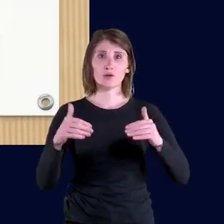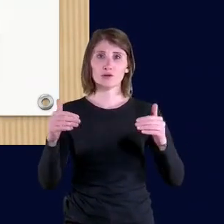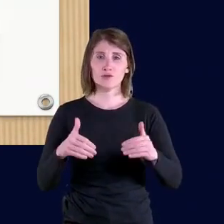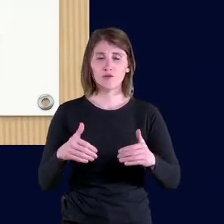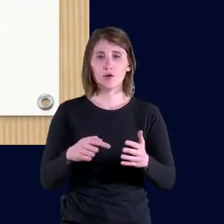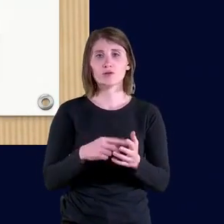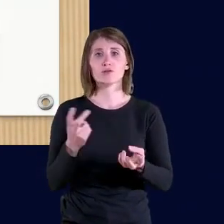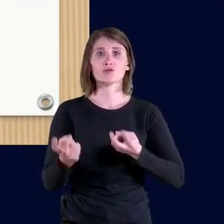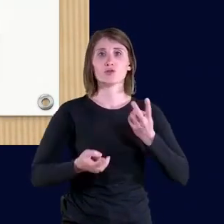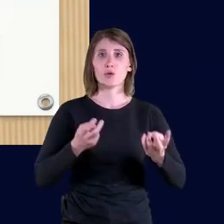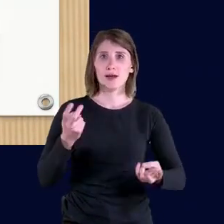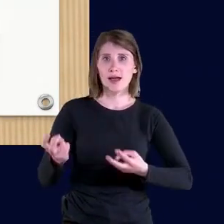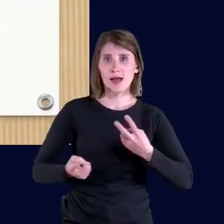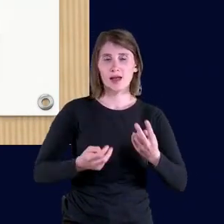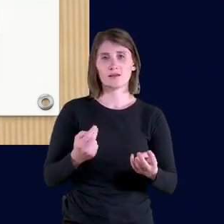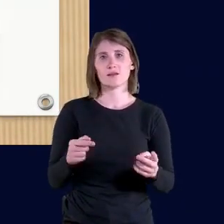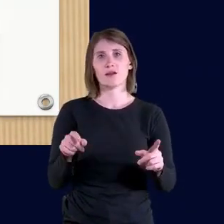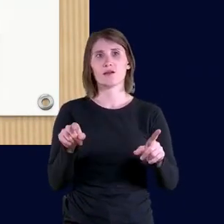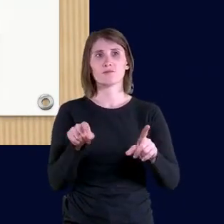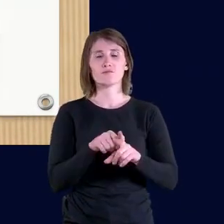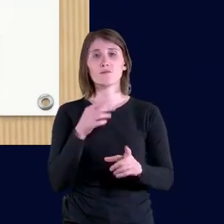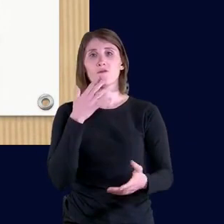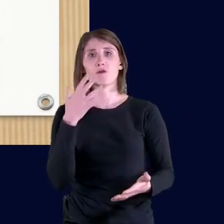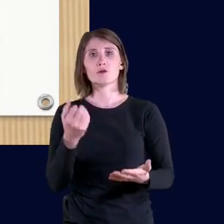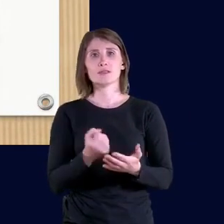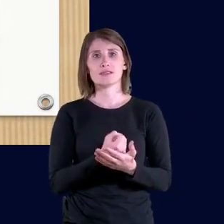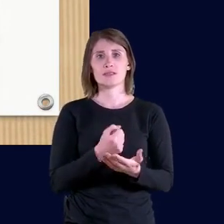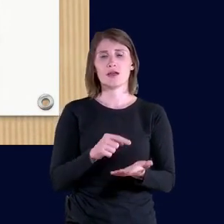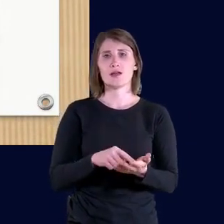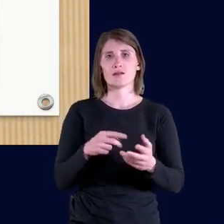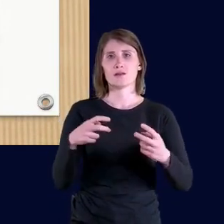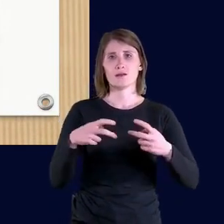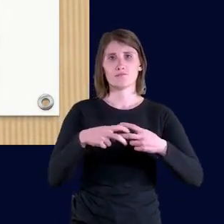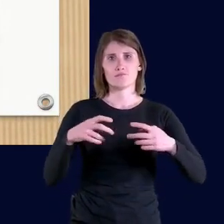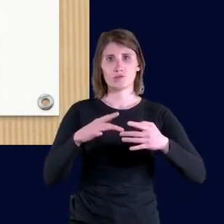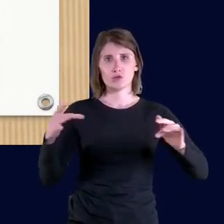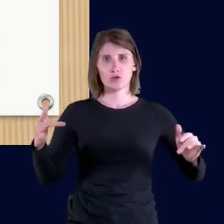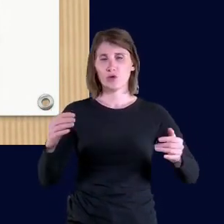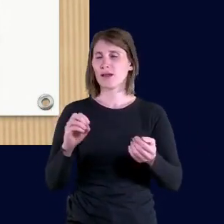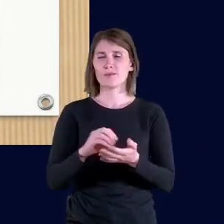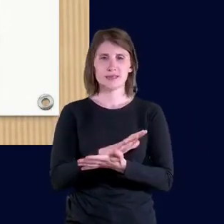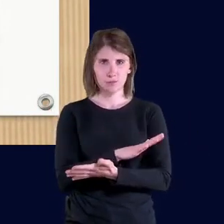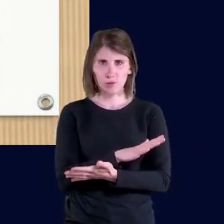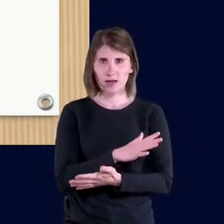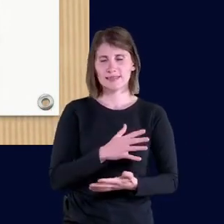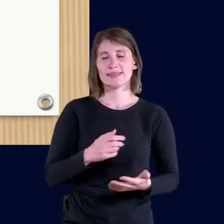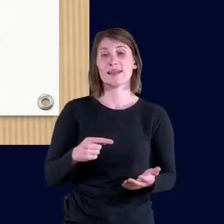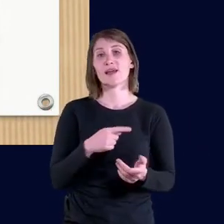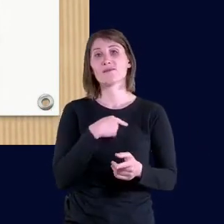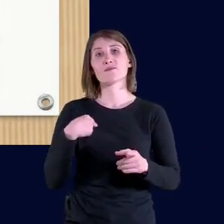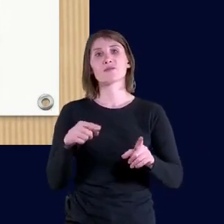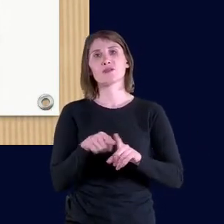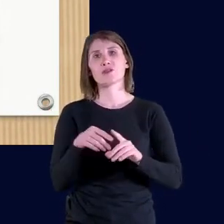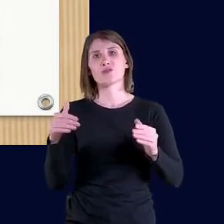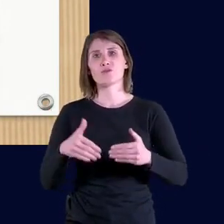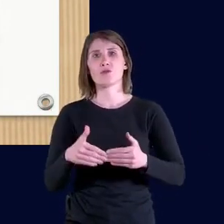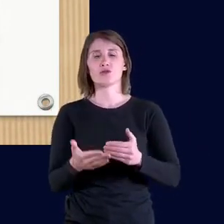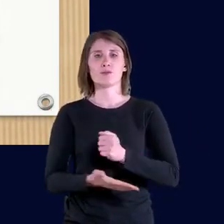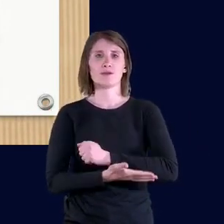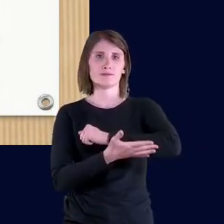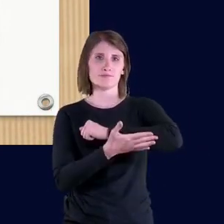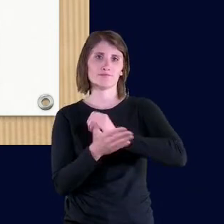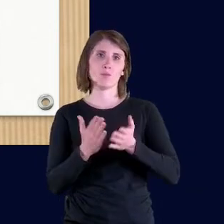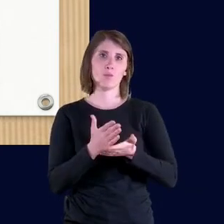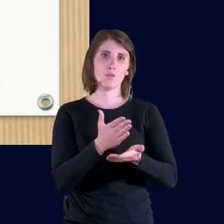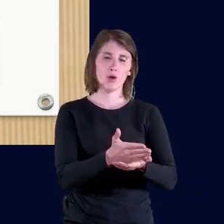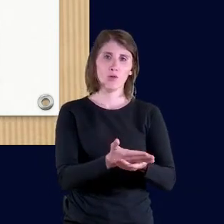też wykorzystania formatów strona jest bezpłatna Możemy też również wspomóc wolnelektury za